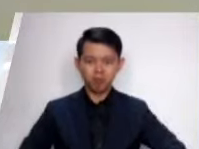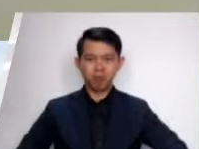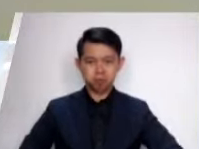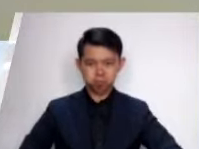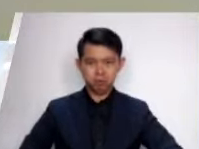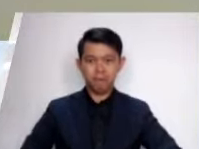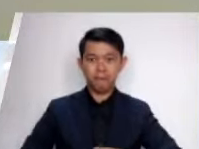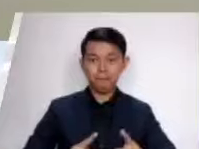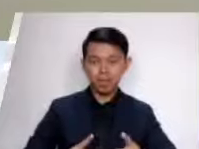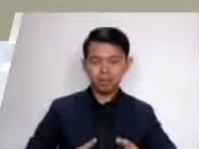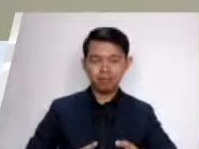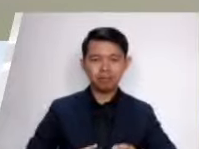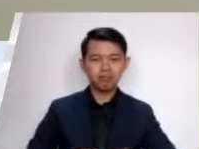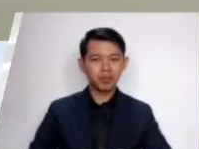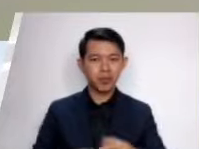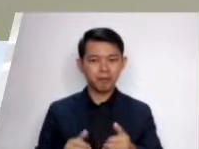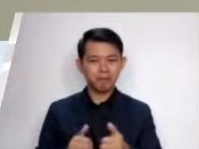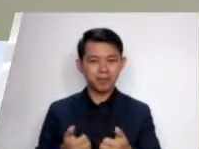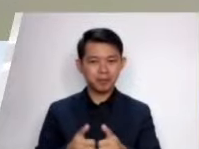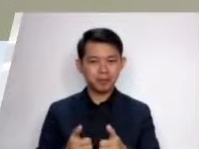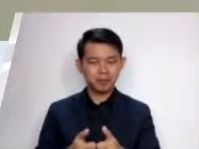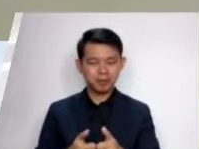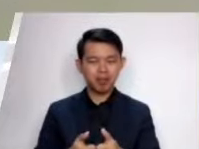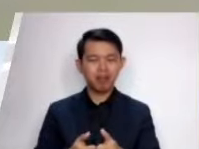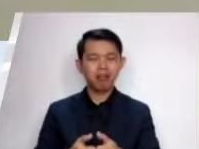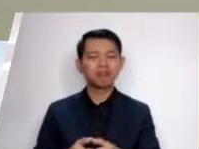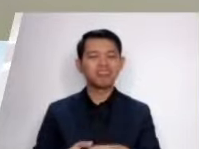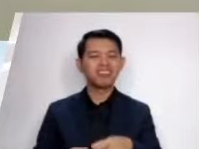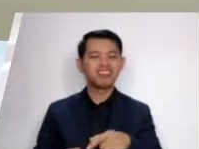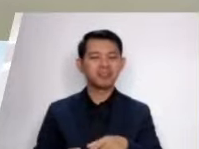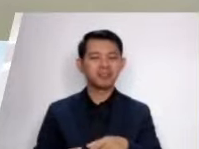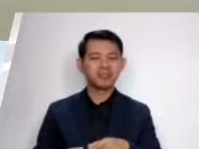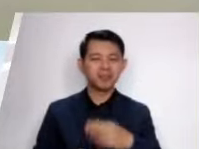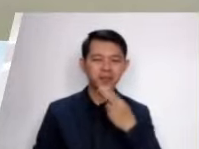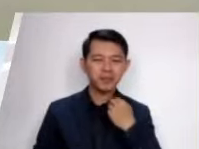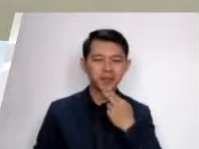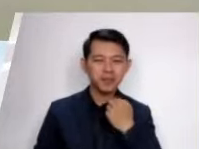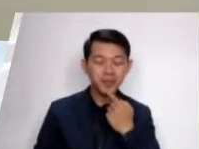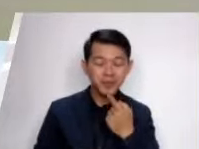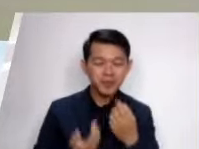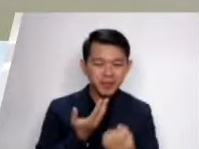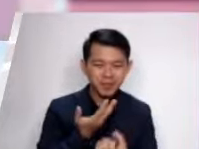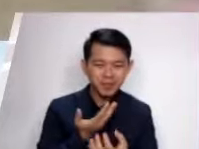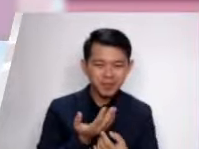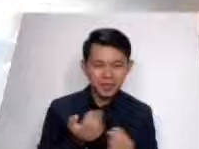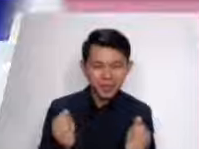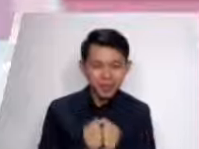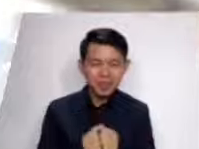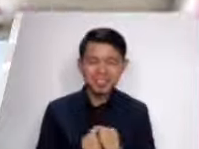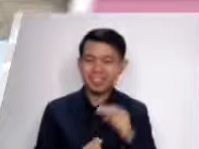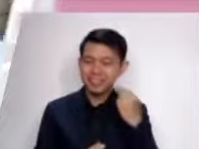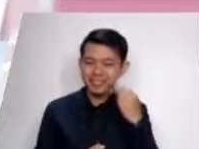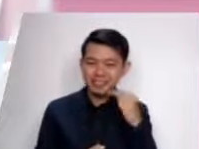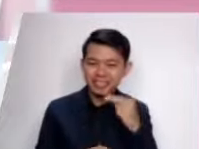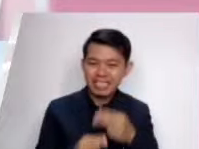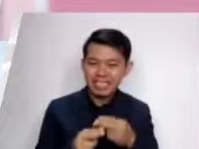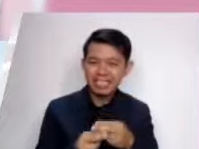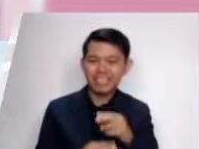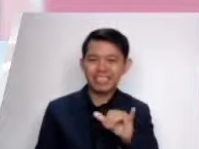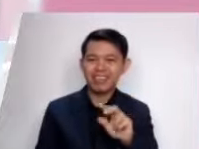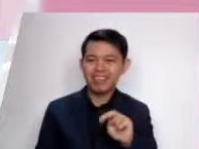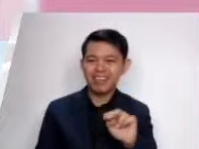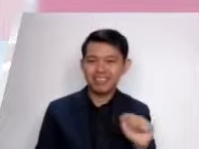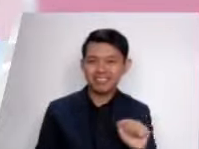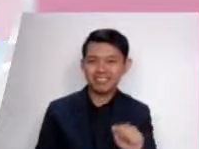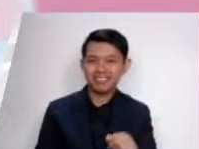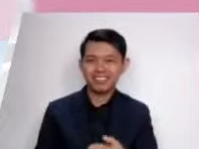na certified titong barako raw, naging cutie kusinero ng pamangkin na si Yana. Gina G, para iwas